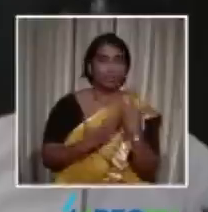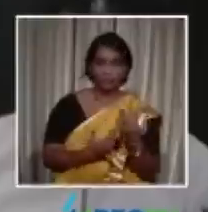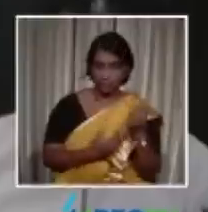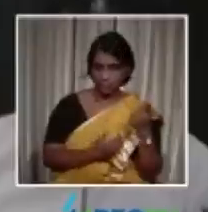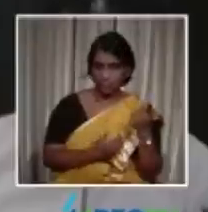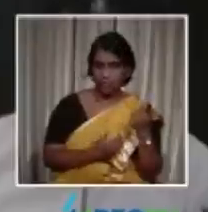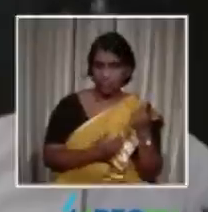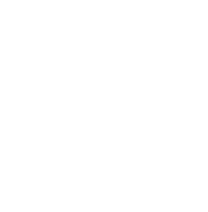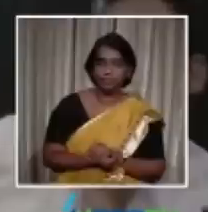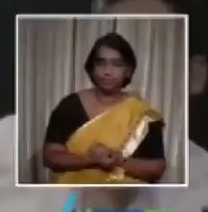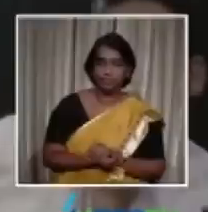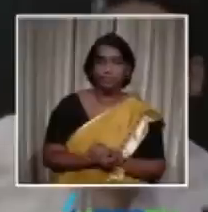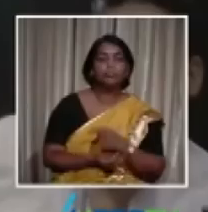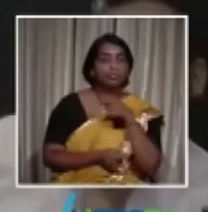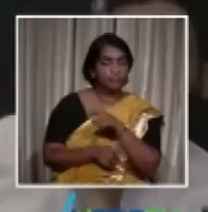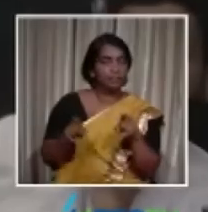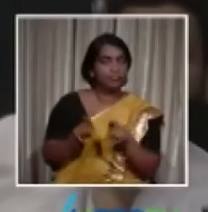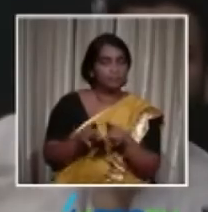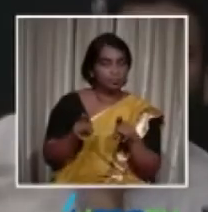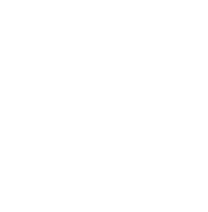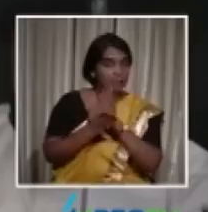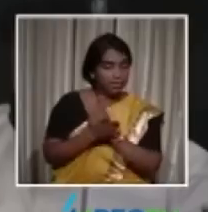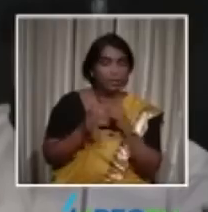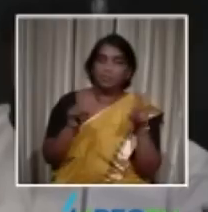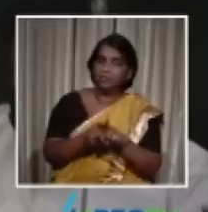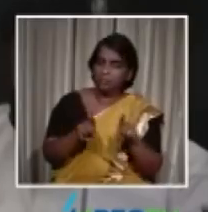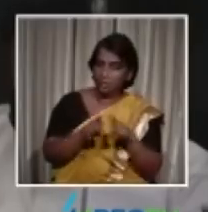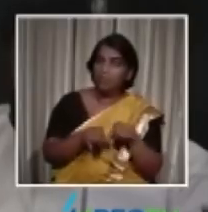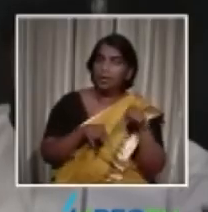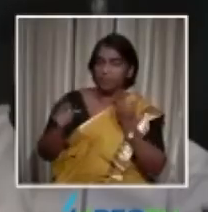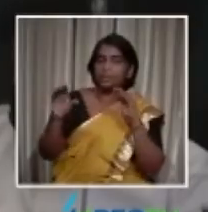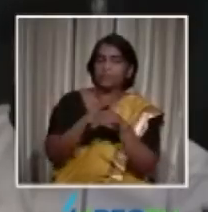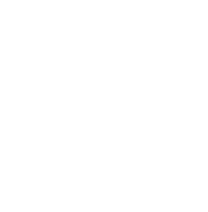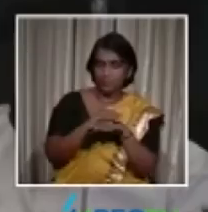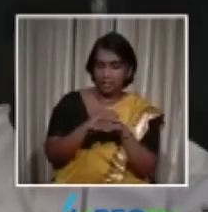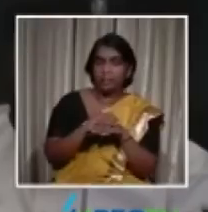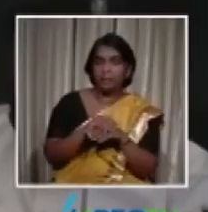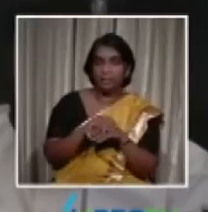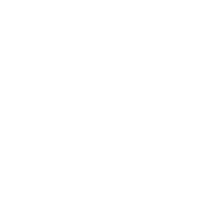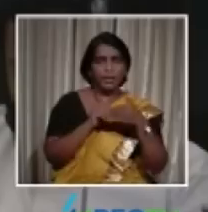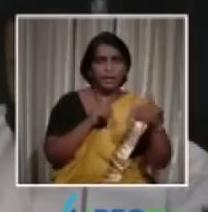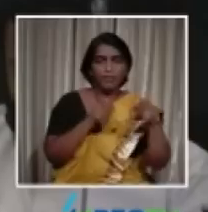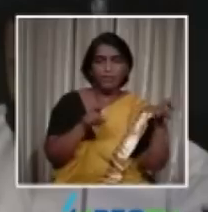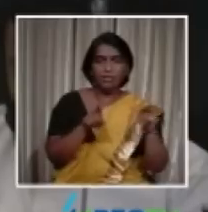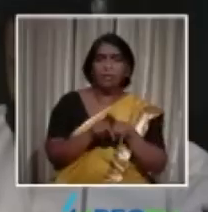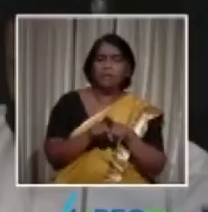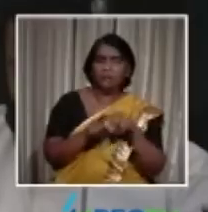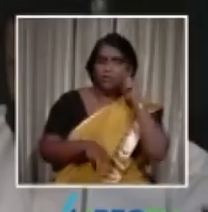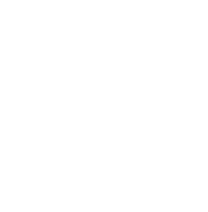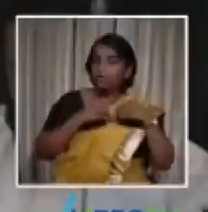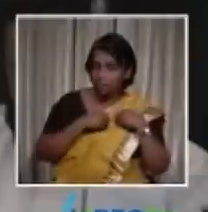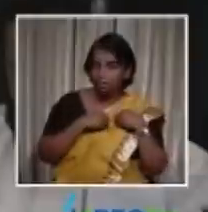ගත්තා ගලේ ගැඩුවා වගේ 3 තියෙනවා මම අරගලයාට අද ආරාධනා කරනවා මෙන්න මේ පාර්ලිමේන්තුවේ ඇතුළේ අර කඩාගෙන නෙමෙයි ජනතාවගෙන්